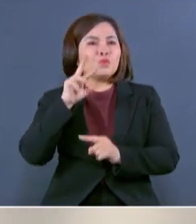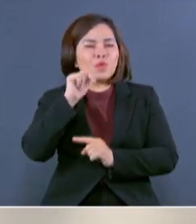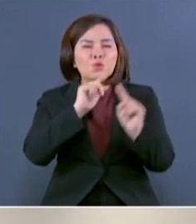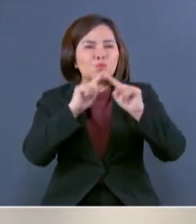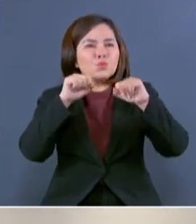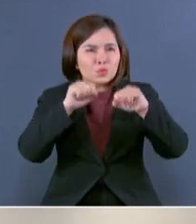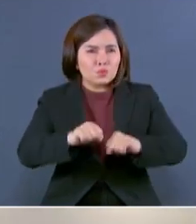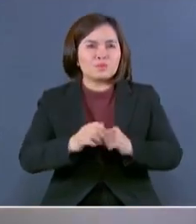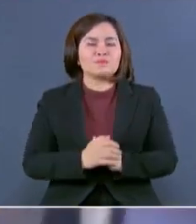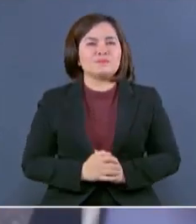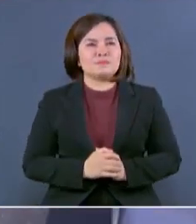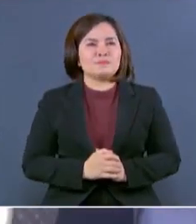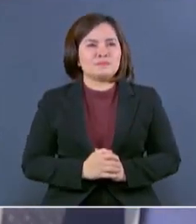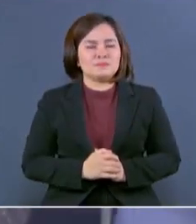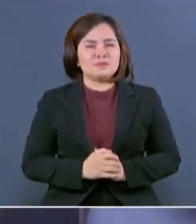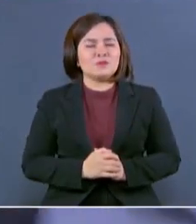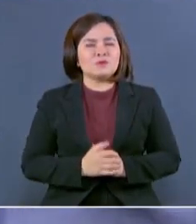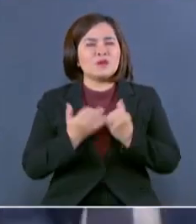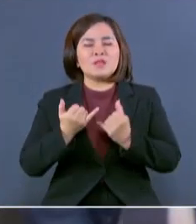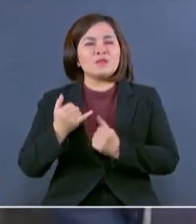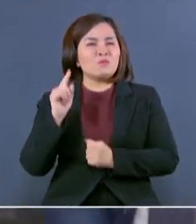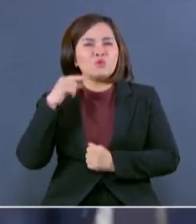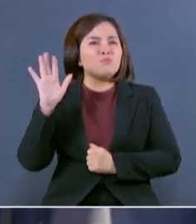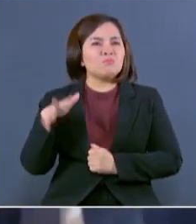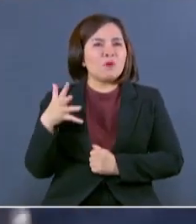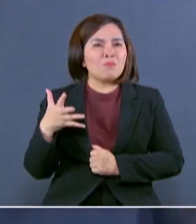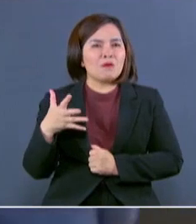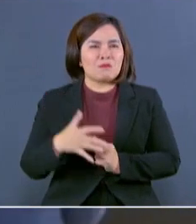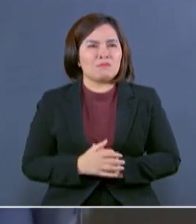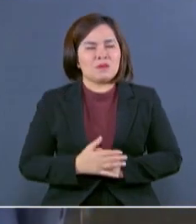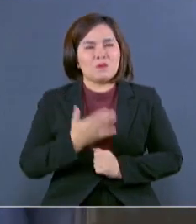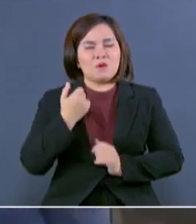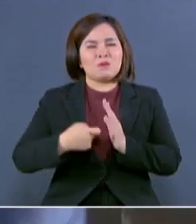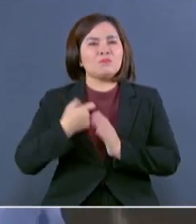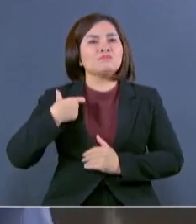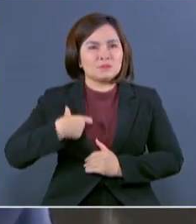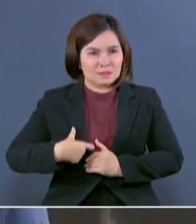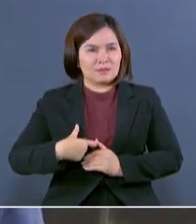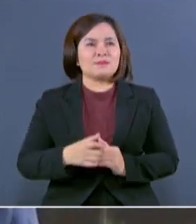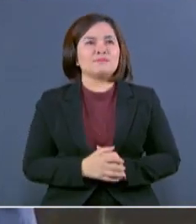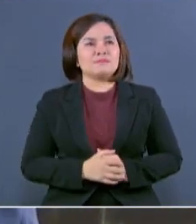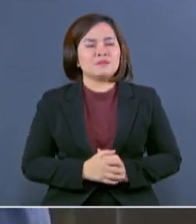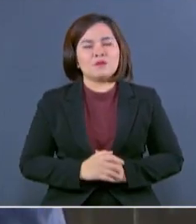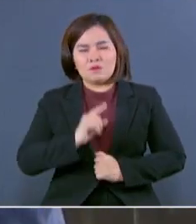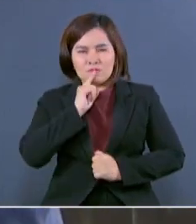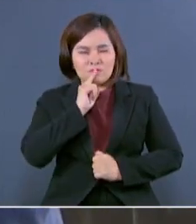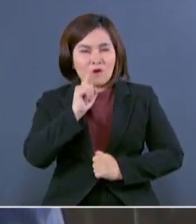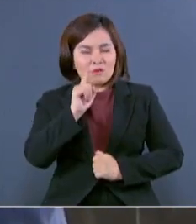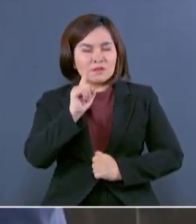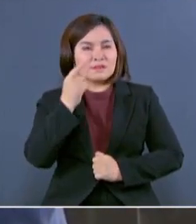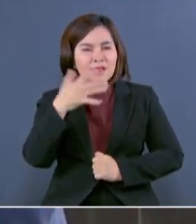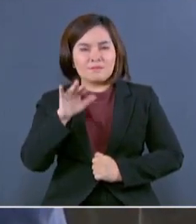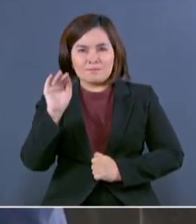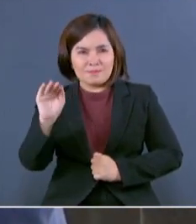ไกล่เกลี่ยแต่งานนี้ดูเหมือนว่าทางคู่กรณีจะเบี้ยวนัดซะแล้วล่ะค่ะเมื่อทางทนายอนุสรทนายความส่วนตัวของจูนก็ได้แจ้งนะคะว่าอีกฝ่